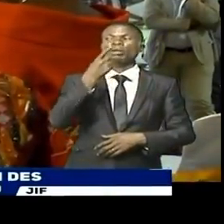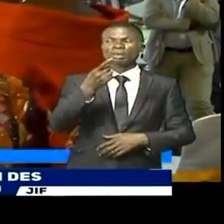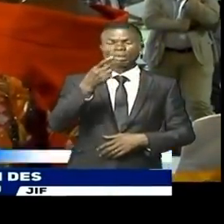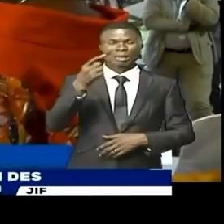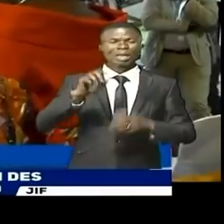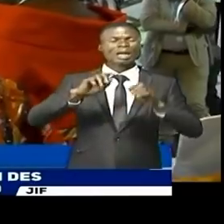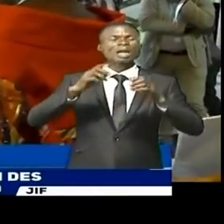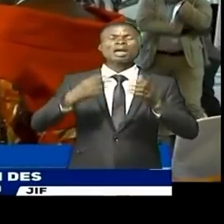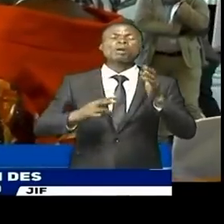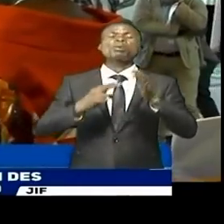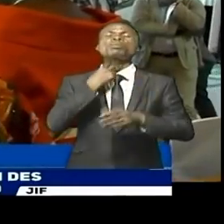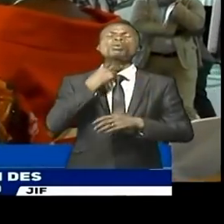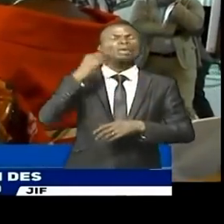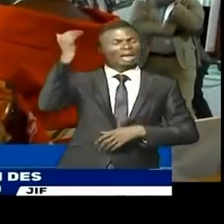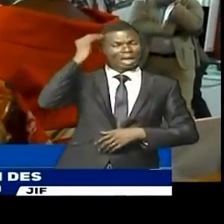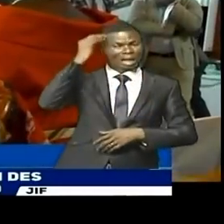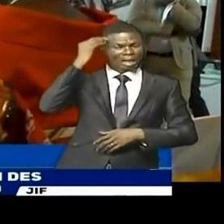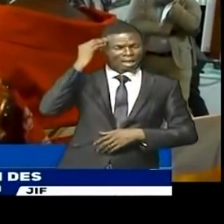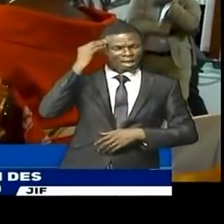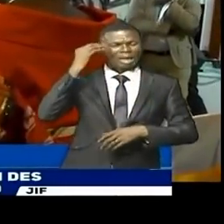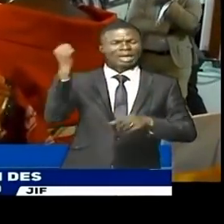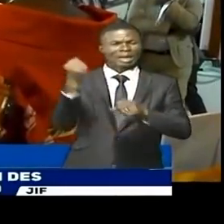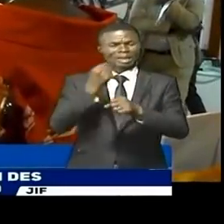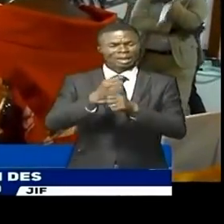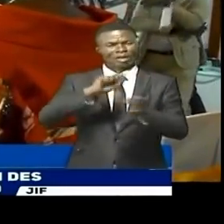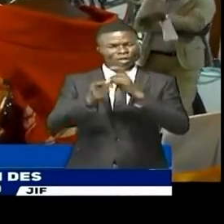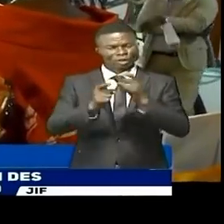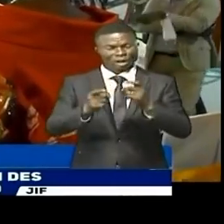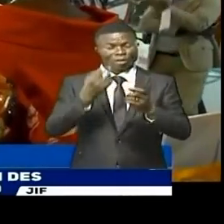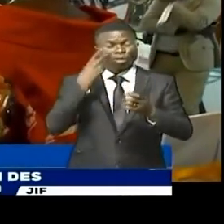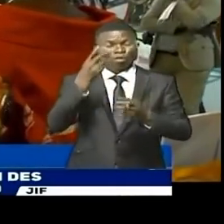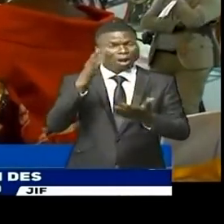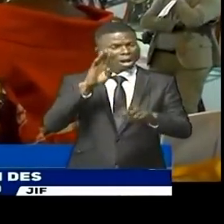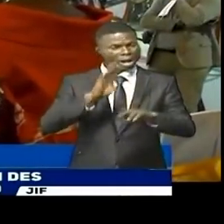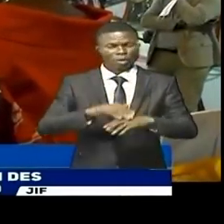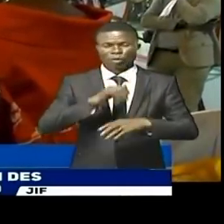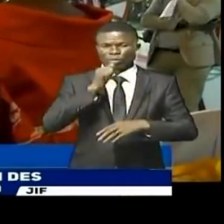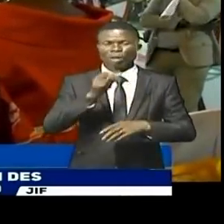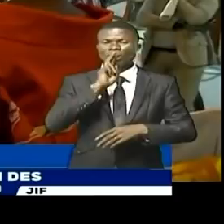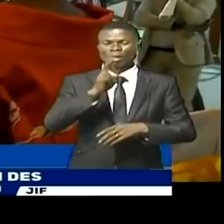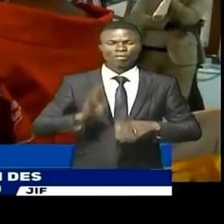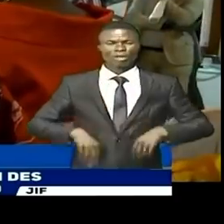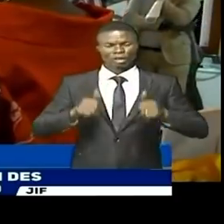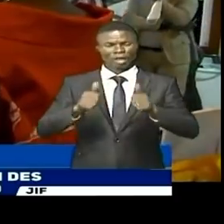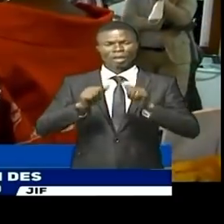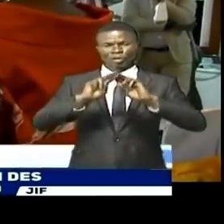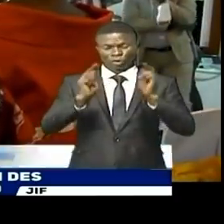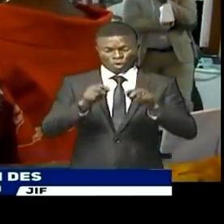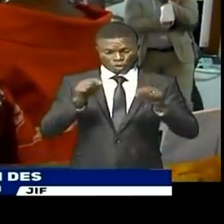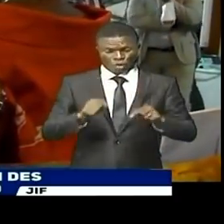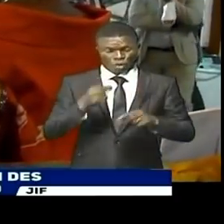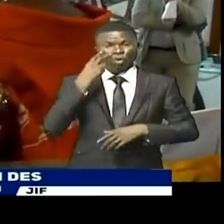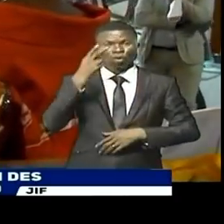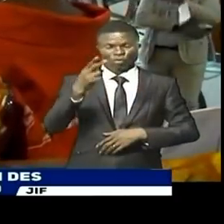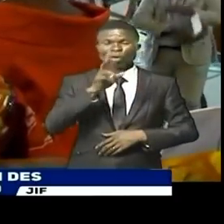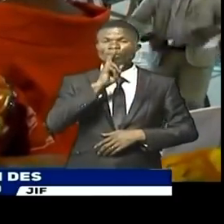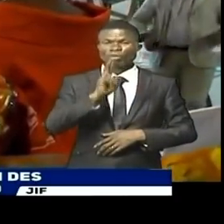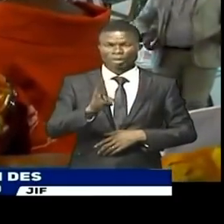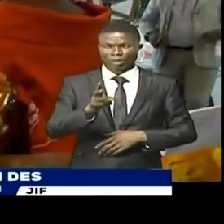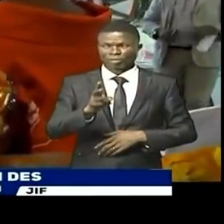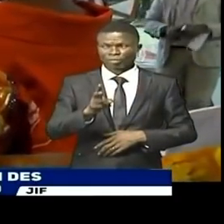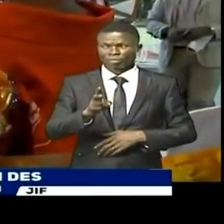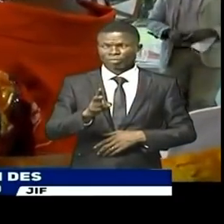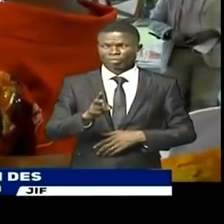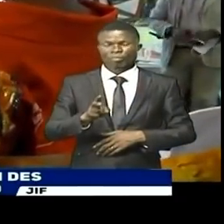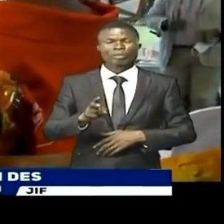d'une théorie de la tête mais n'arrive pas à transformer cette intelligence dans la réalité de nos communautés mais aujourd'hui on voit un outil qui aide